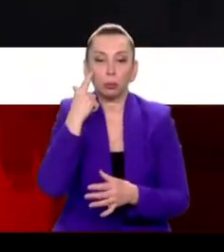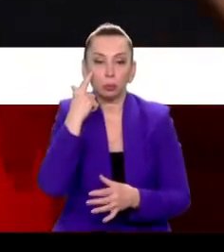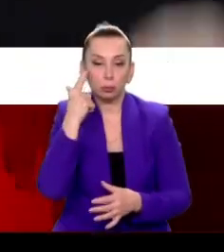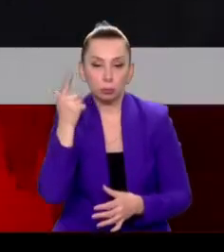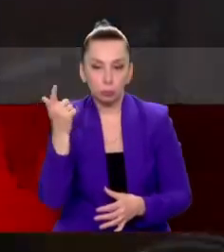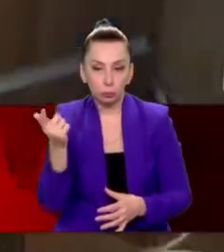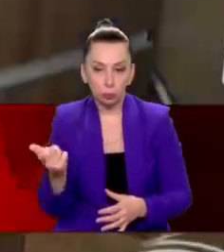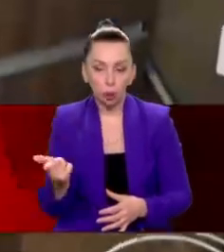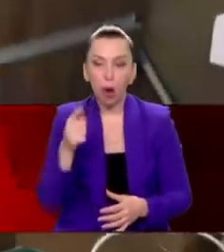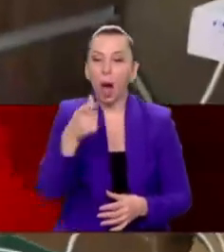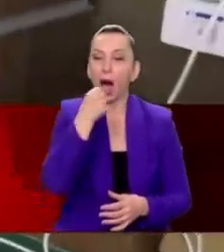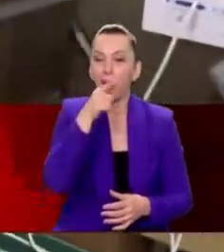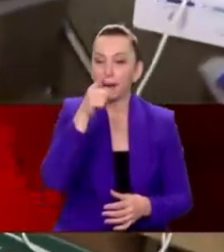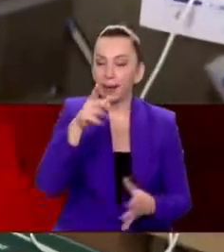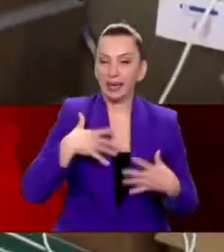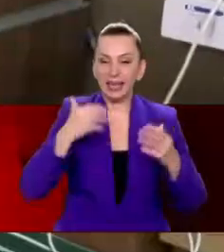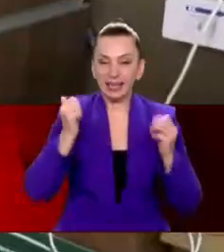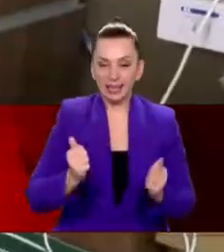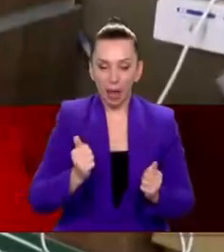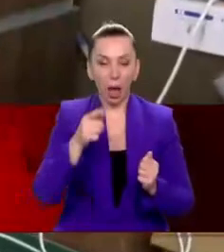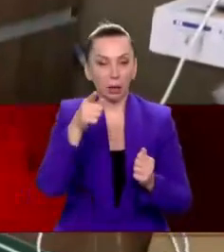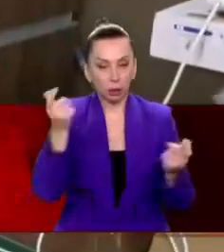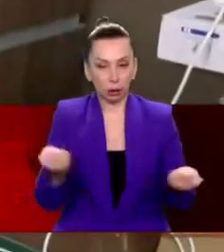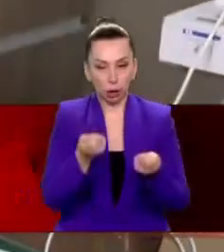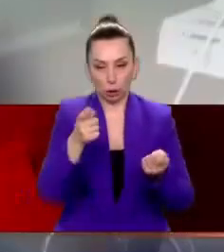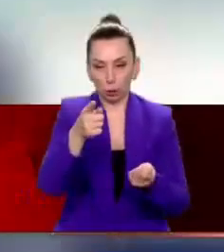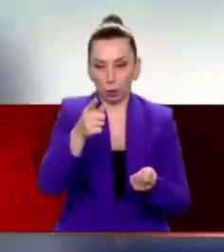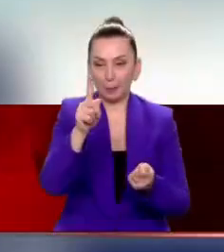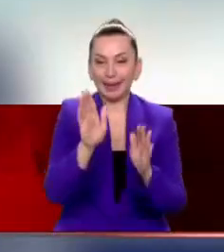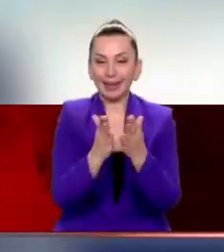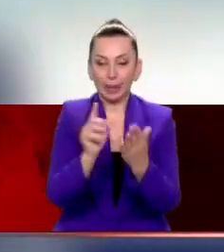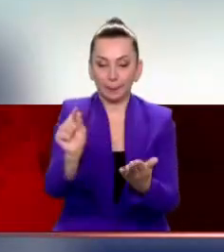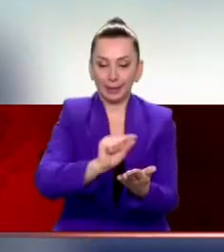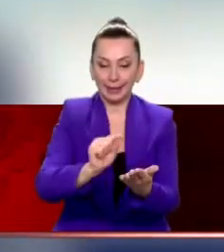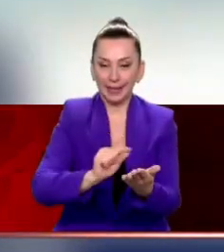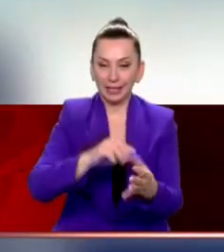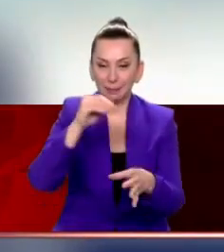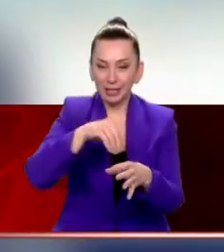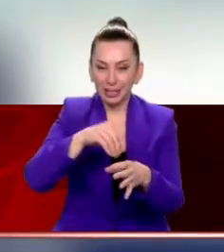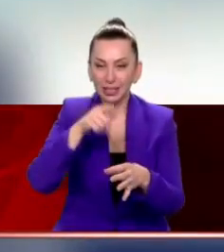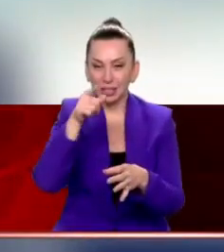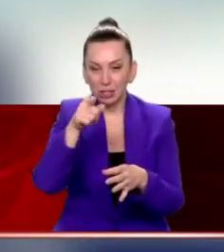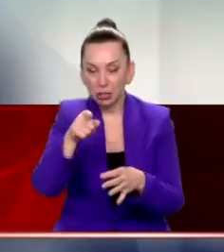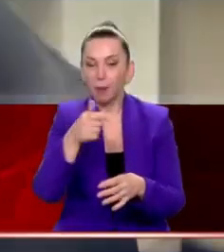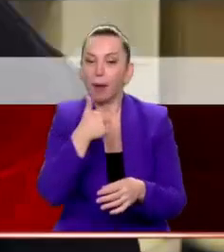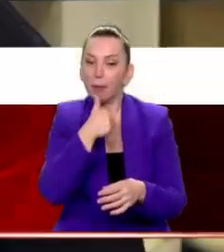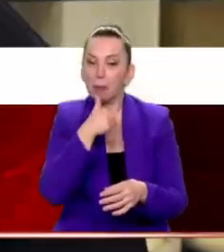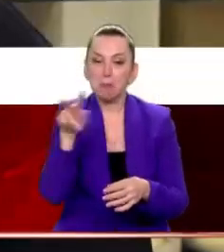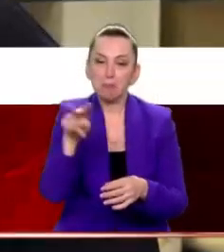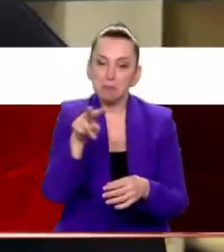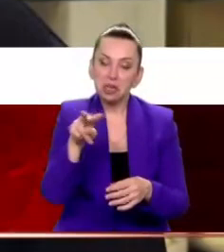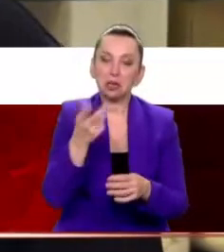alınmalıdır Ankara'da sağlık yayıncılığı yapıyor Hikmet Gürbüz bir kitap yazımı için yolu kesişti anatomi Profesörü Mehmet ers